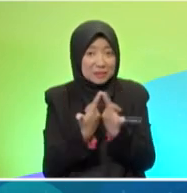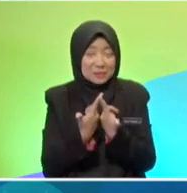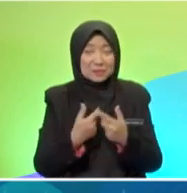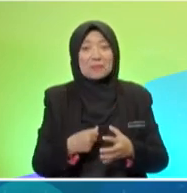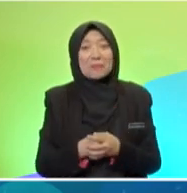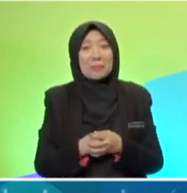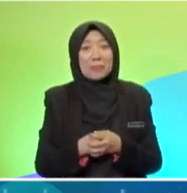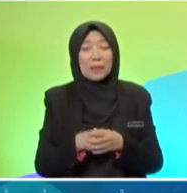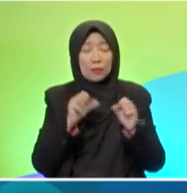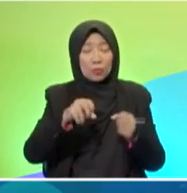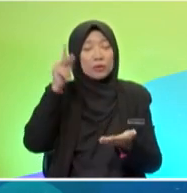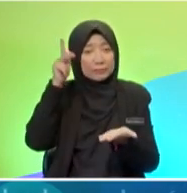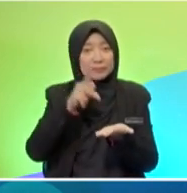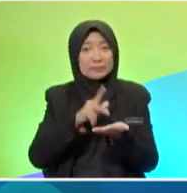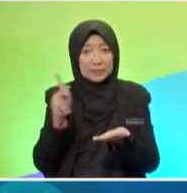mereka